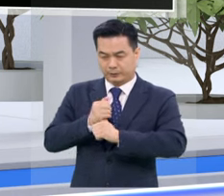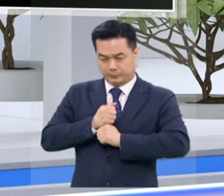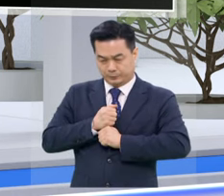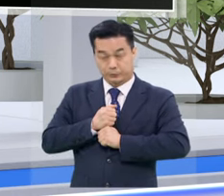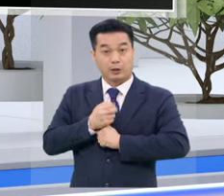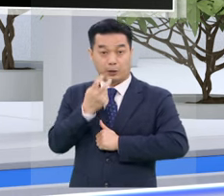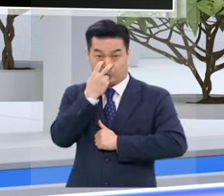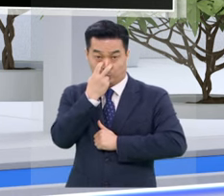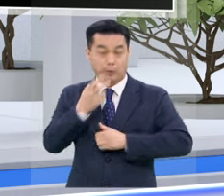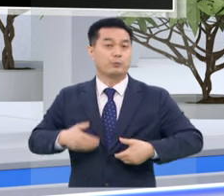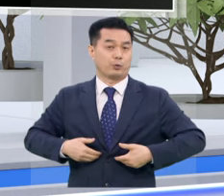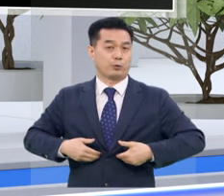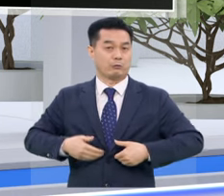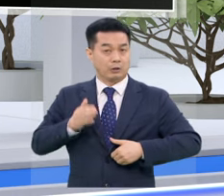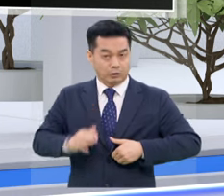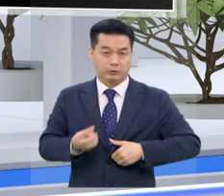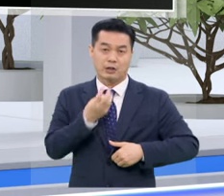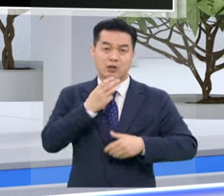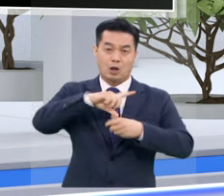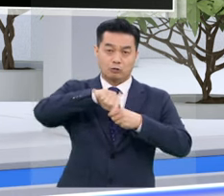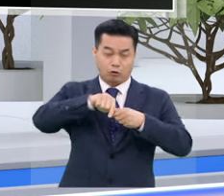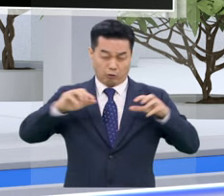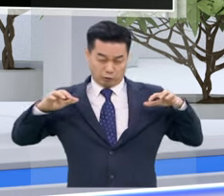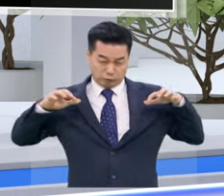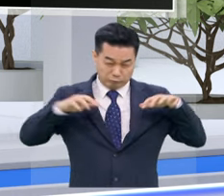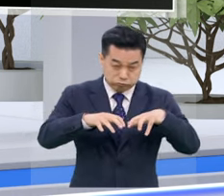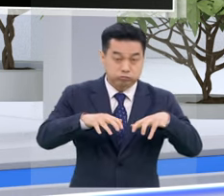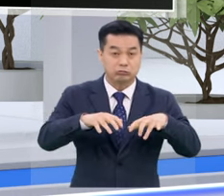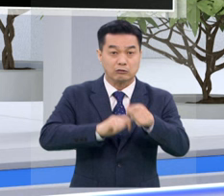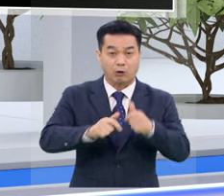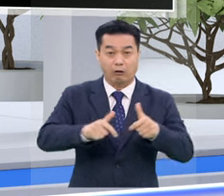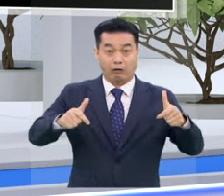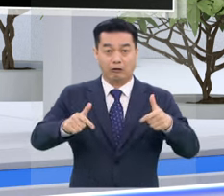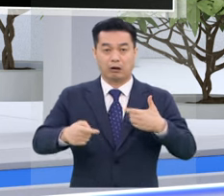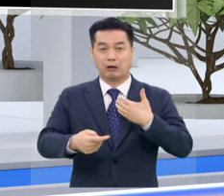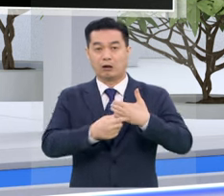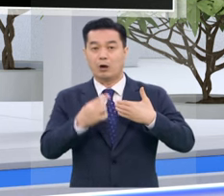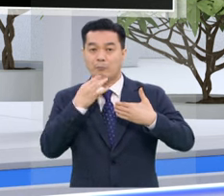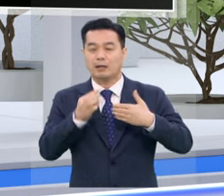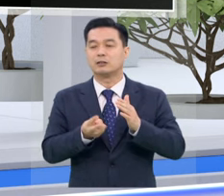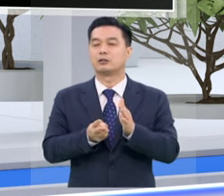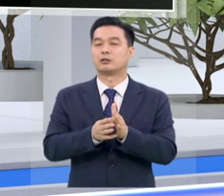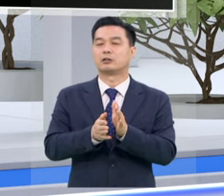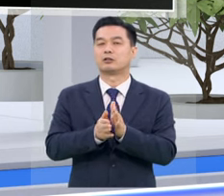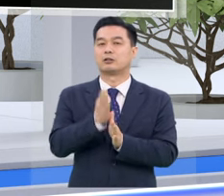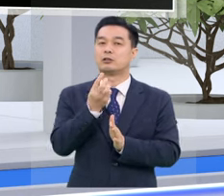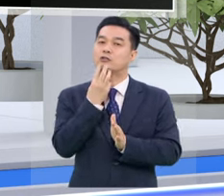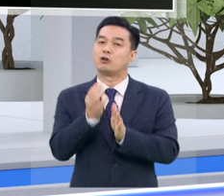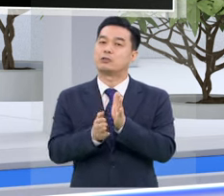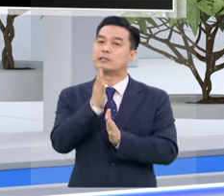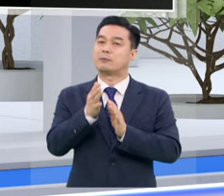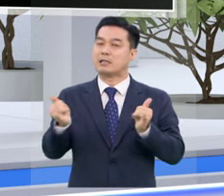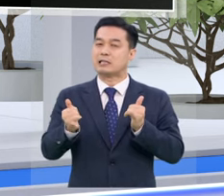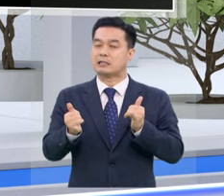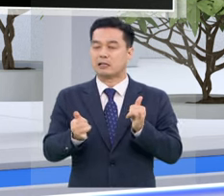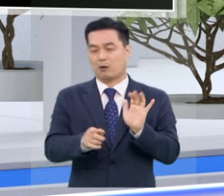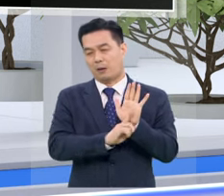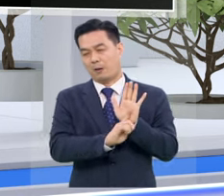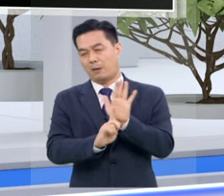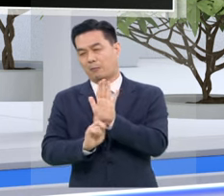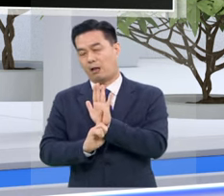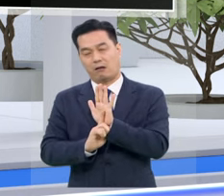상황에서 수도권 과위를 더욱 부추기고 허울 저운 서울 시민을 양산해 내겠다는이 꼼수를 어떻게